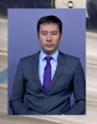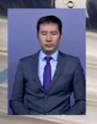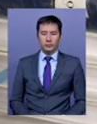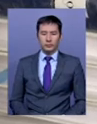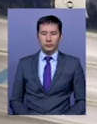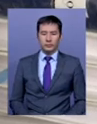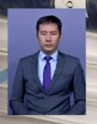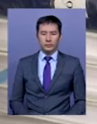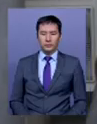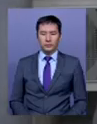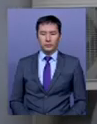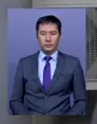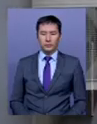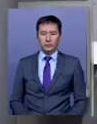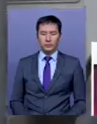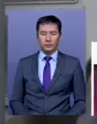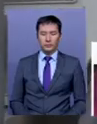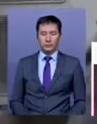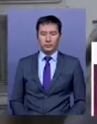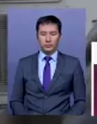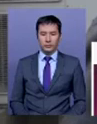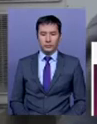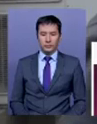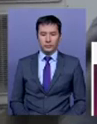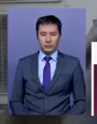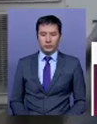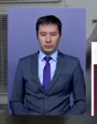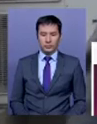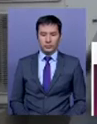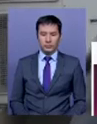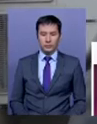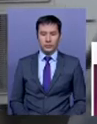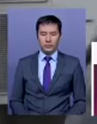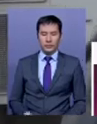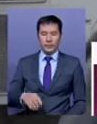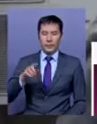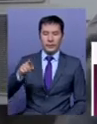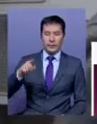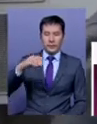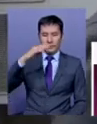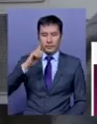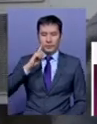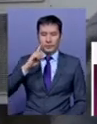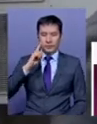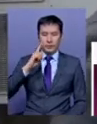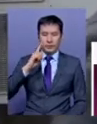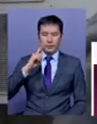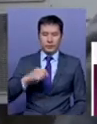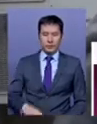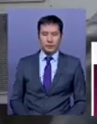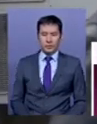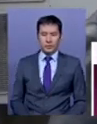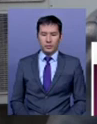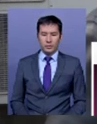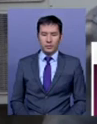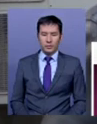Бекжан Санжарды осы іске қатысы бар деген айып бойынша толық сот ақтап отыр. Ол жағынан біз толық ризамыз. Енді